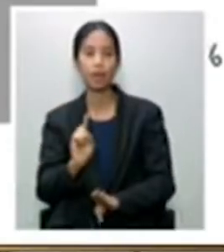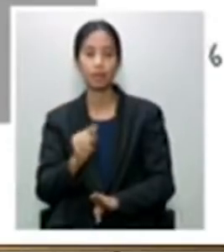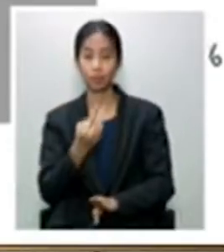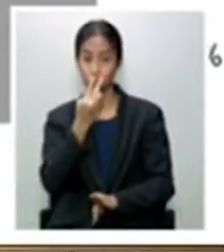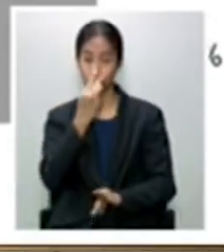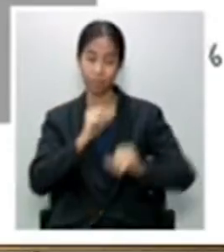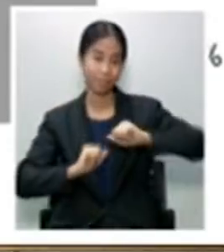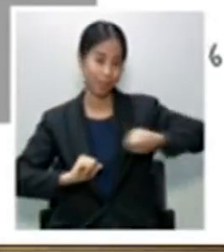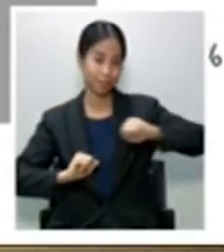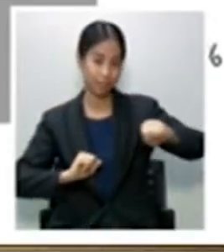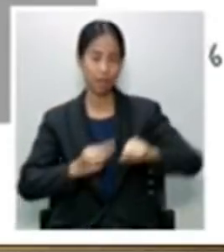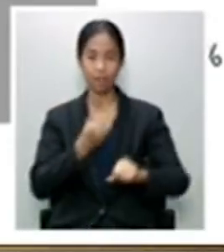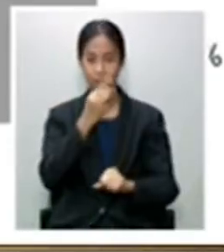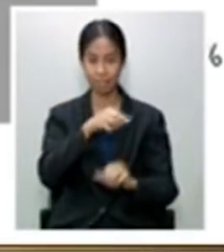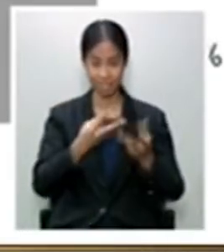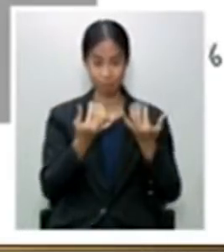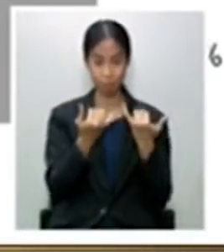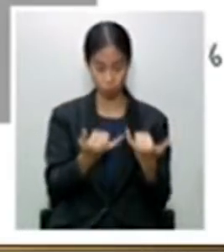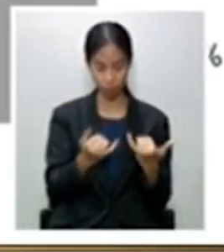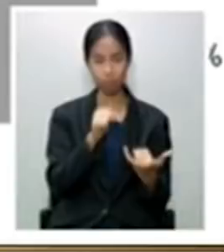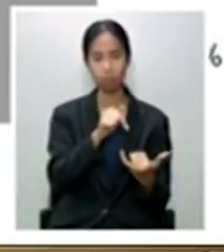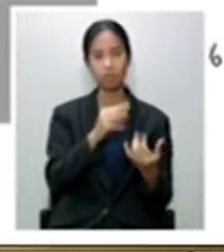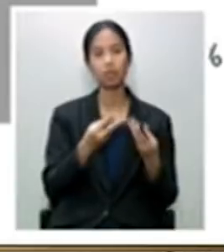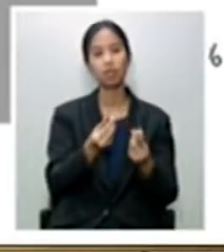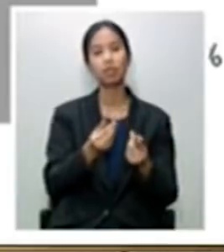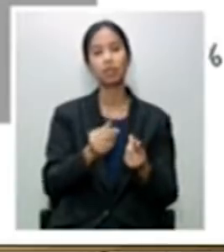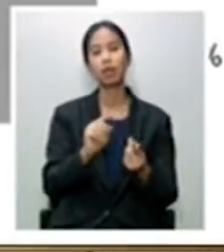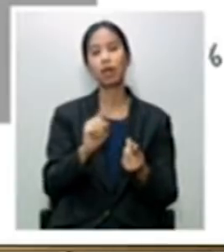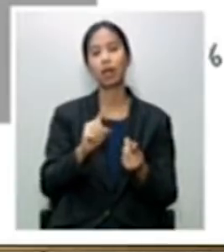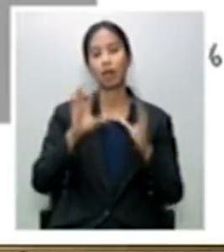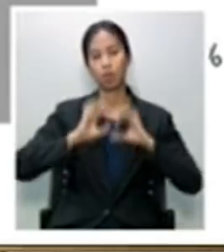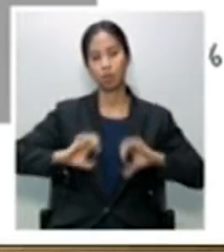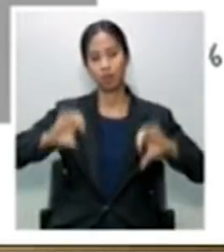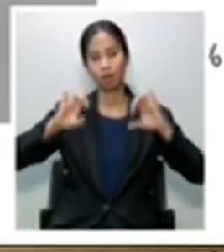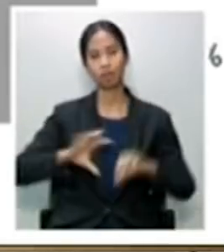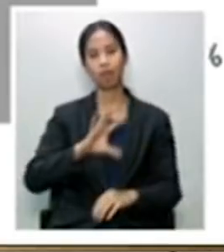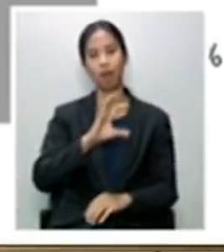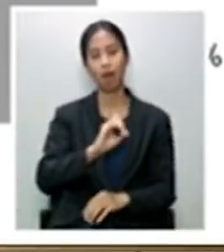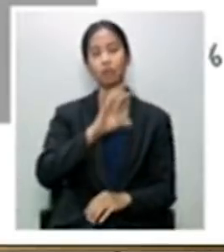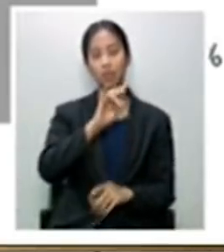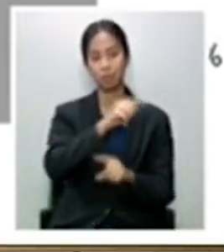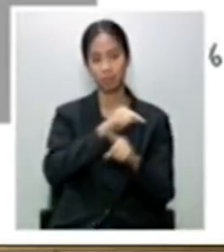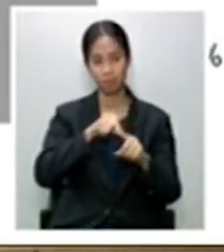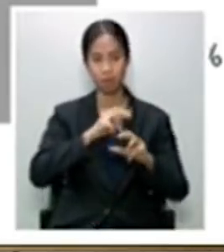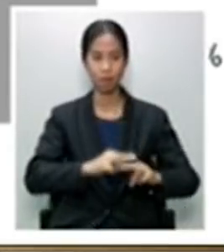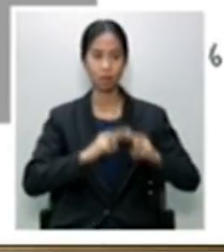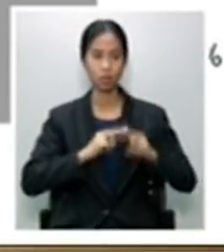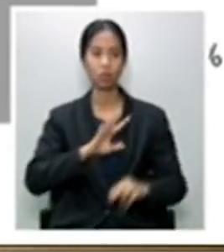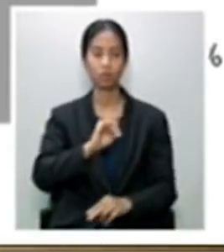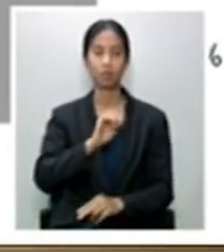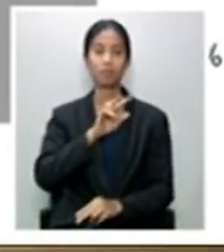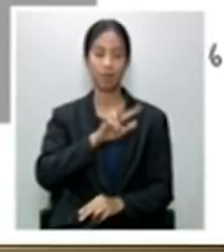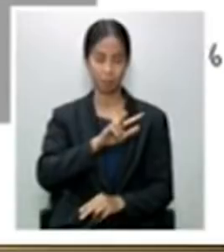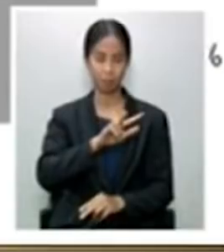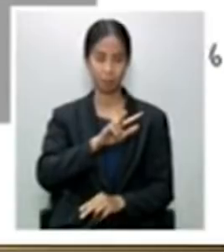ราเห็นสถานการณ์ปัจจุบันของที่ดินที่ดินไทยเป็นของรัฐมากกว่าครึ่ง 57% เป็นของเอกชน 43%ป่า